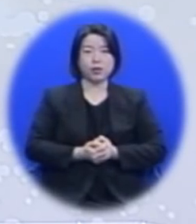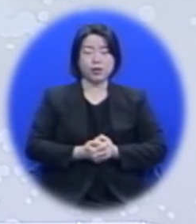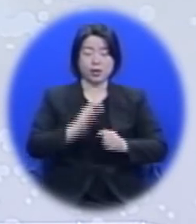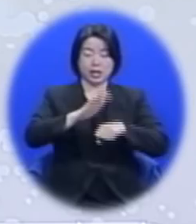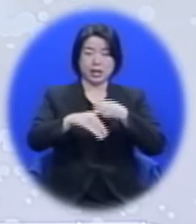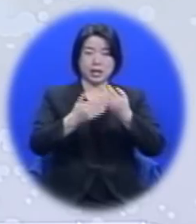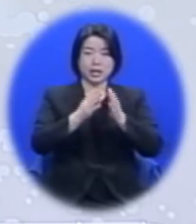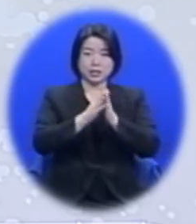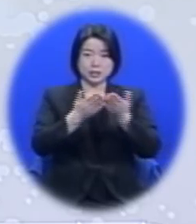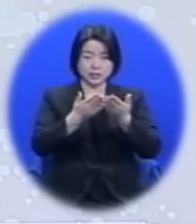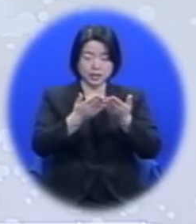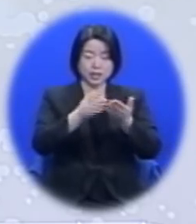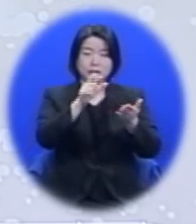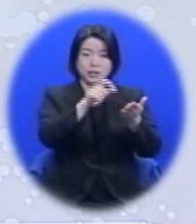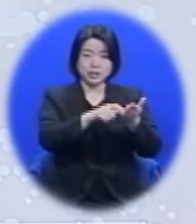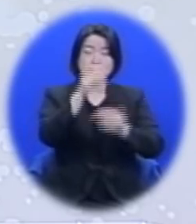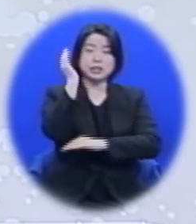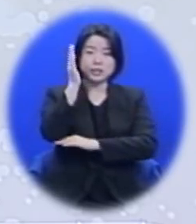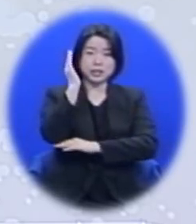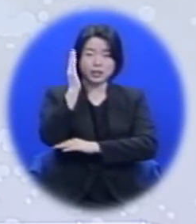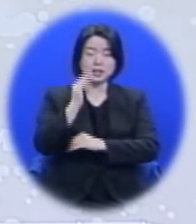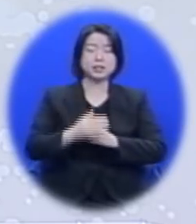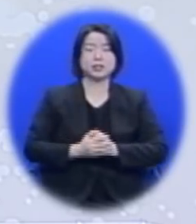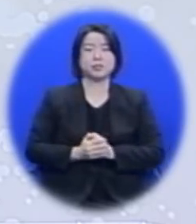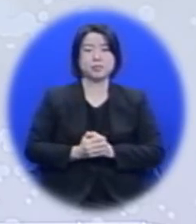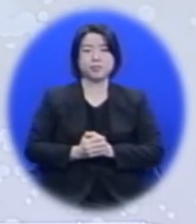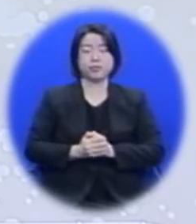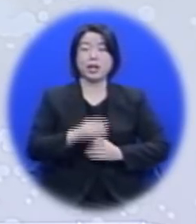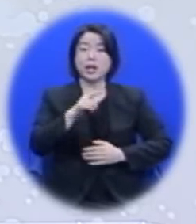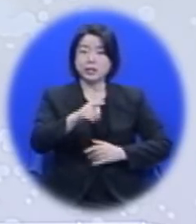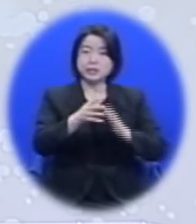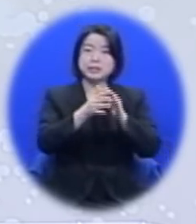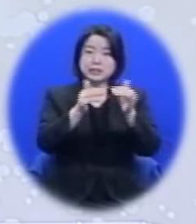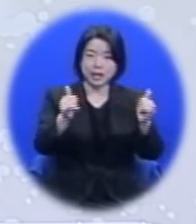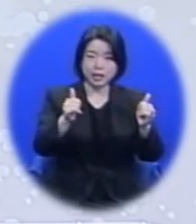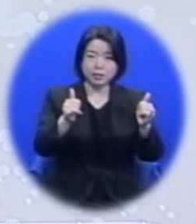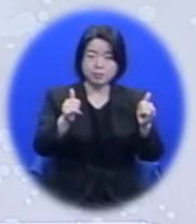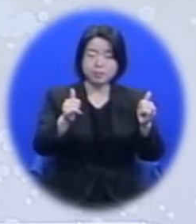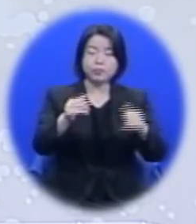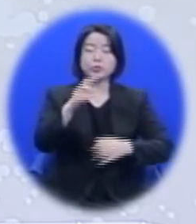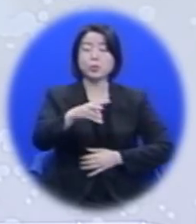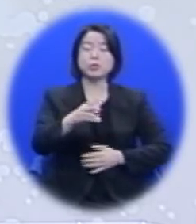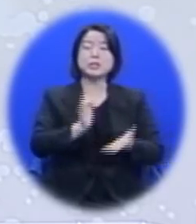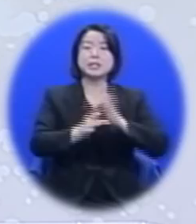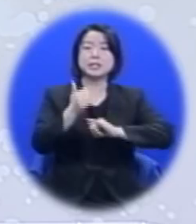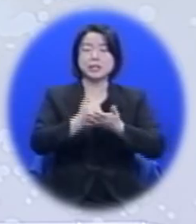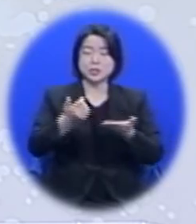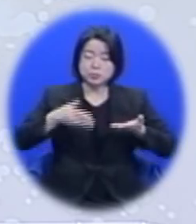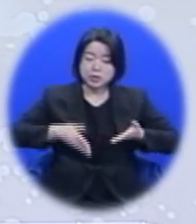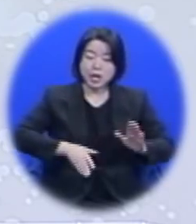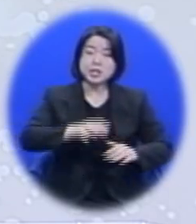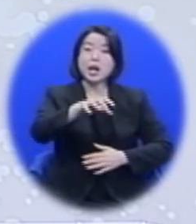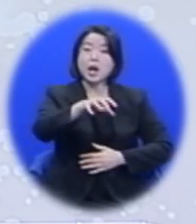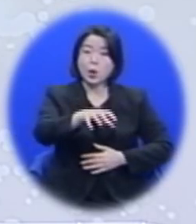성탄절에 나오는, 성탄절 이야기에 나오는 그 사람들과 그 예수님의 탄생하신